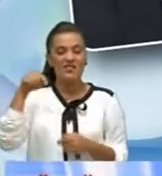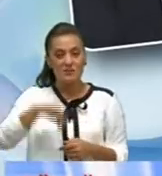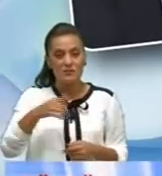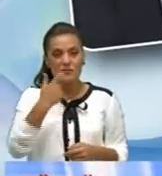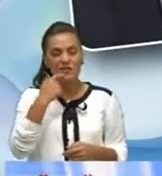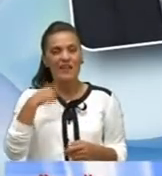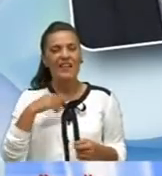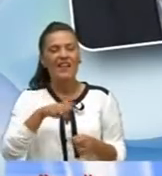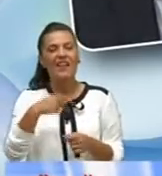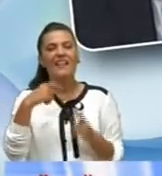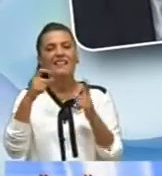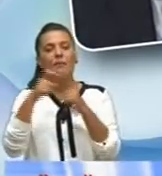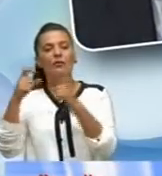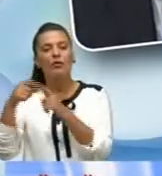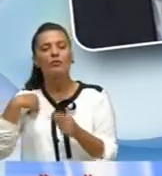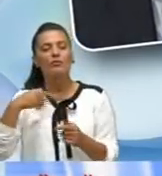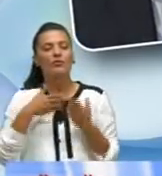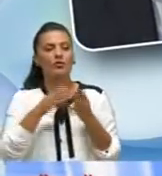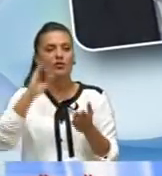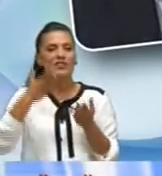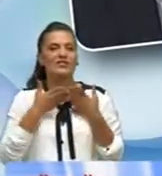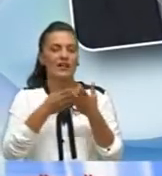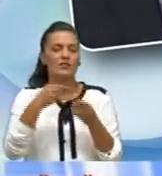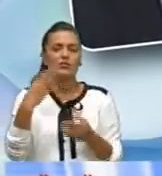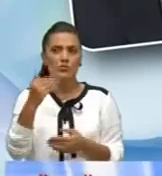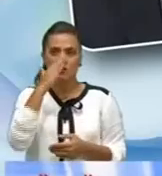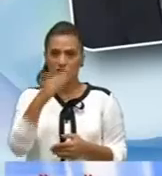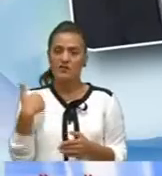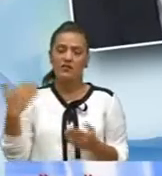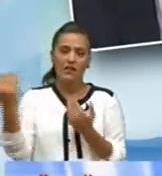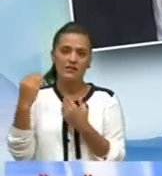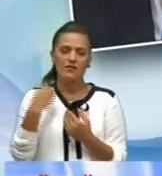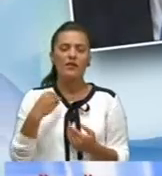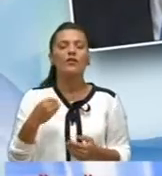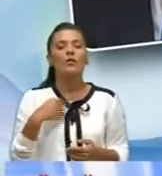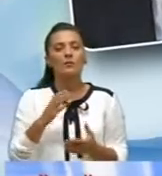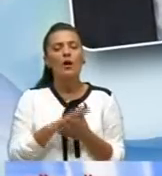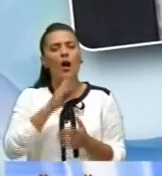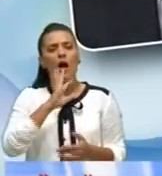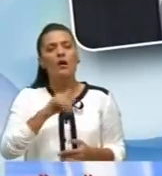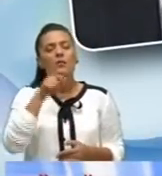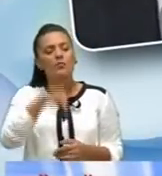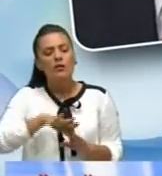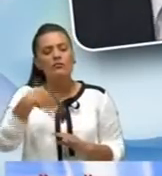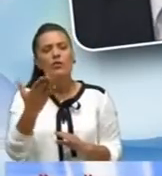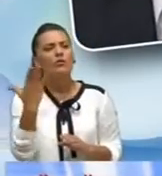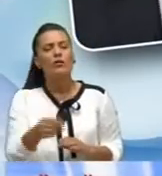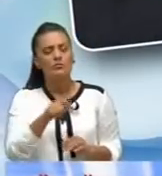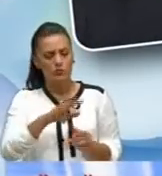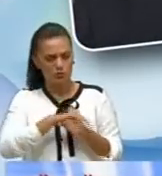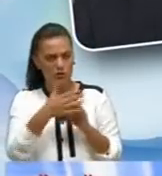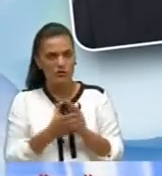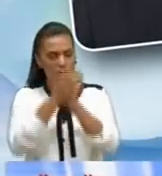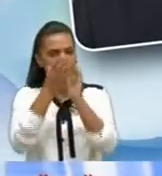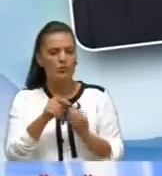Demir Döküm İTÜ Güneş Teknesi takımı oldu. Onlar çok ciddi destekler sağlıyorlar. Vallahi. Bravo. Harika. Peki bundan sonra ne olacak? Şimdi dünya şampiyonu da